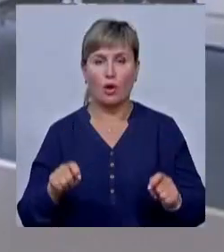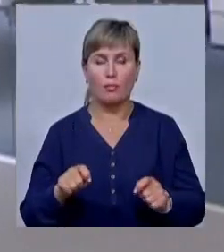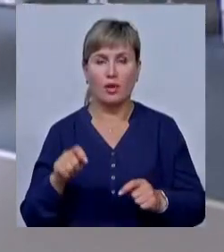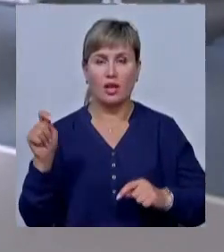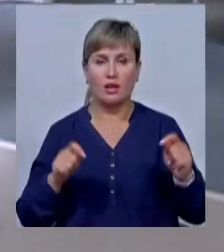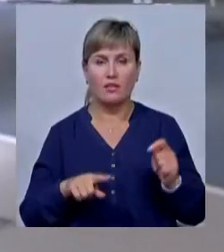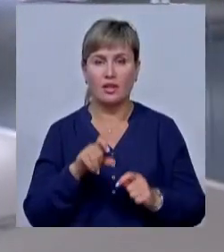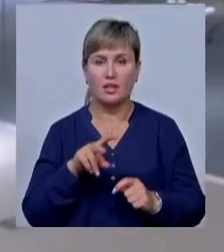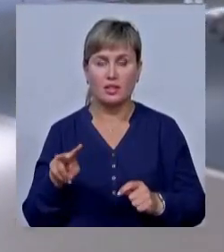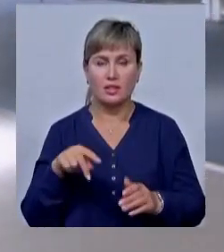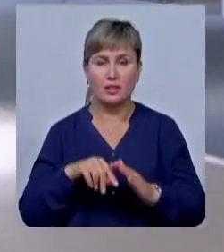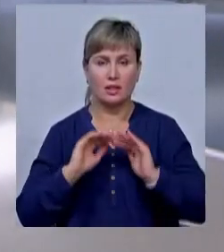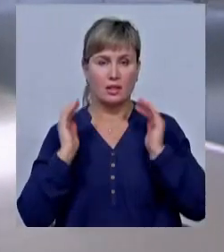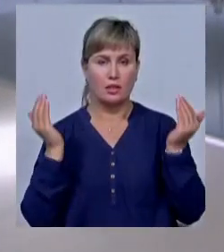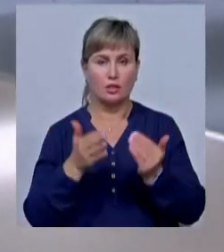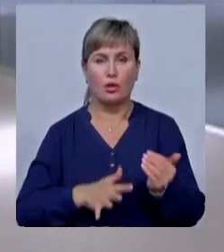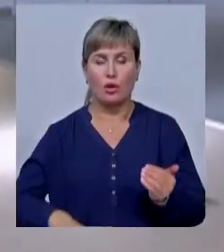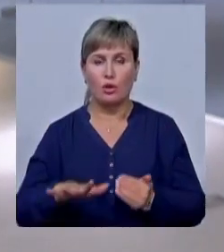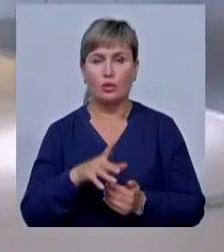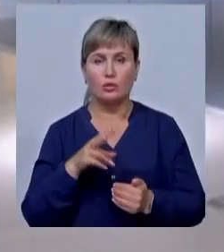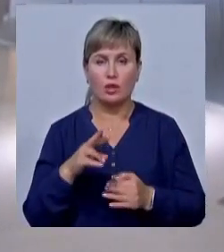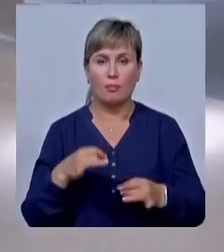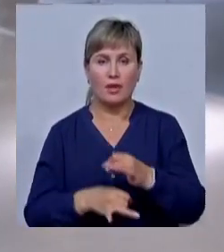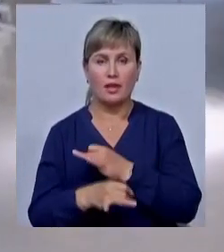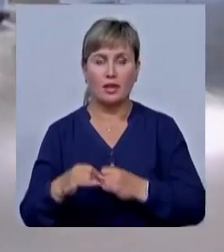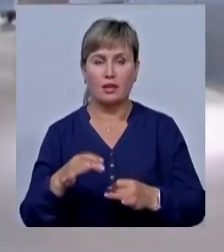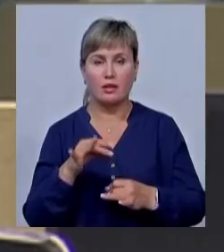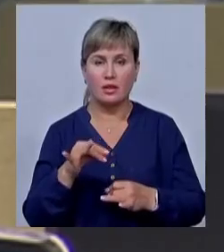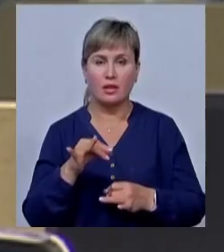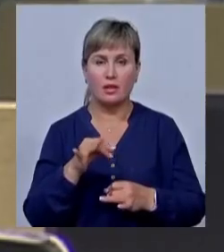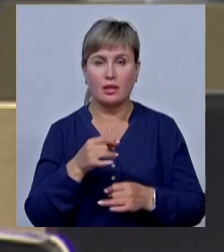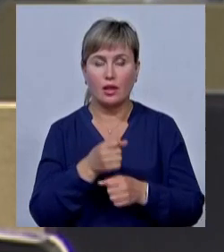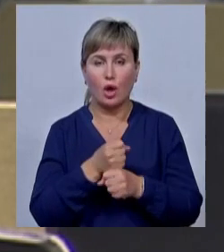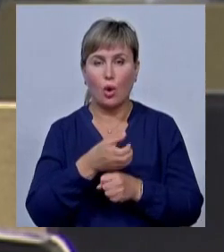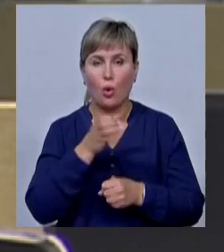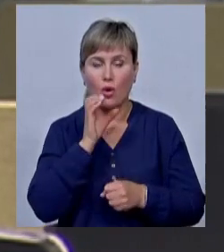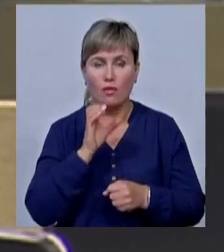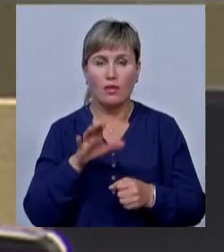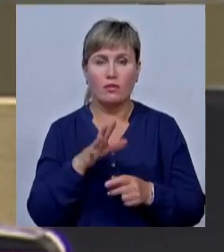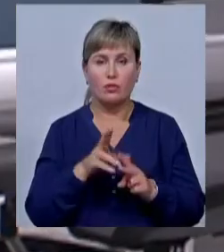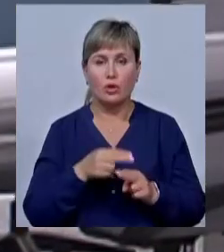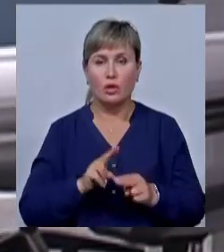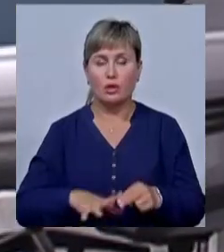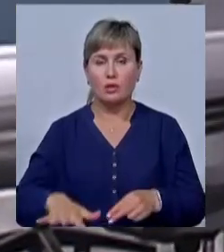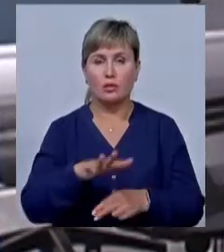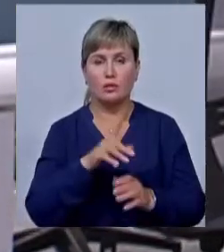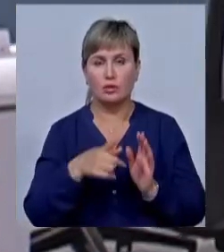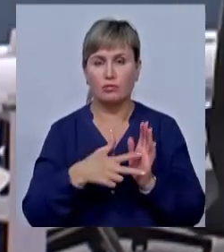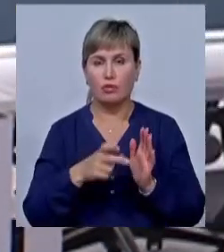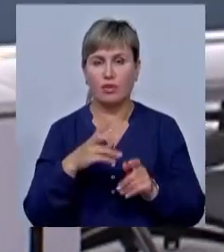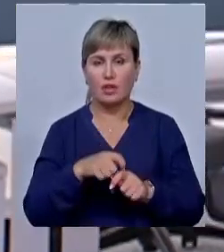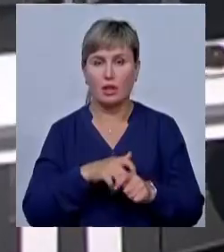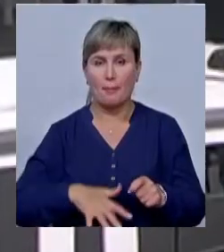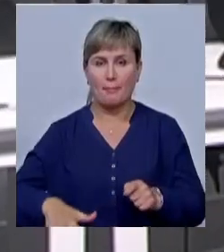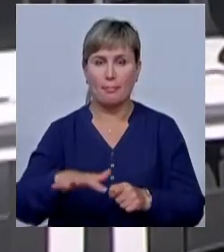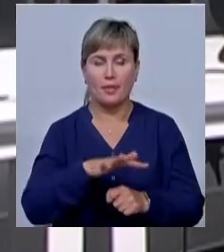конференц-зал, шумоизоляционную зону для переговоров и кафетерий. Все это расположилось на площади 1800 квадратных